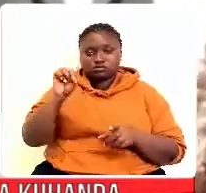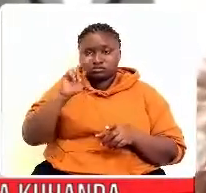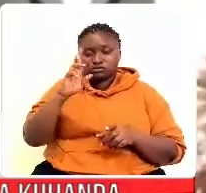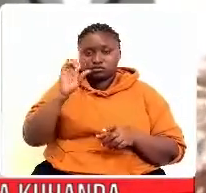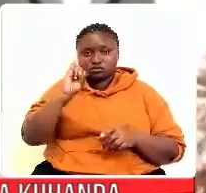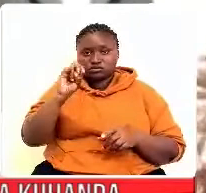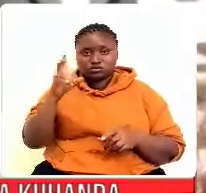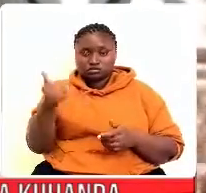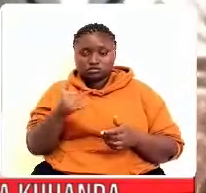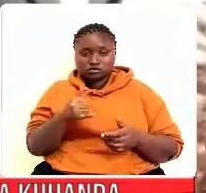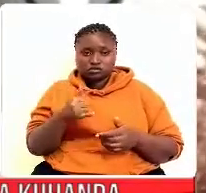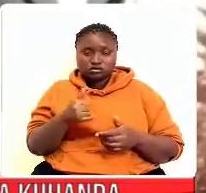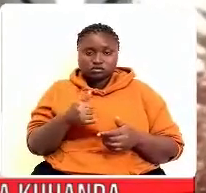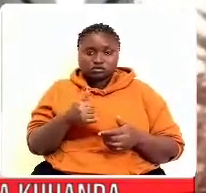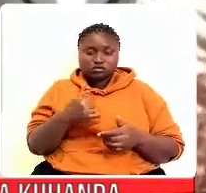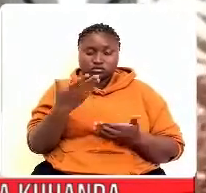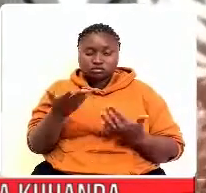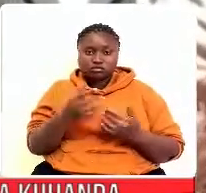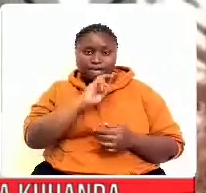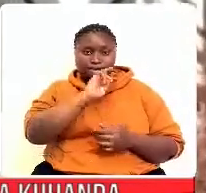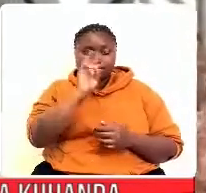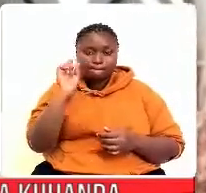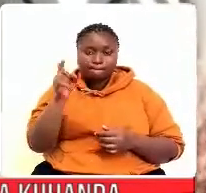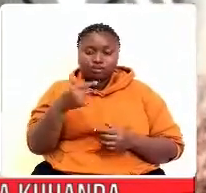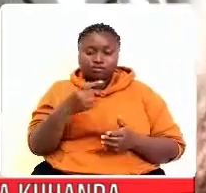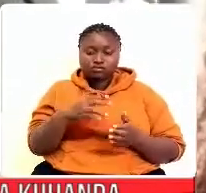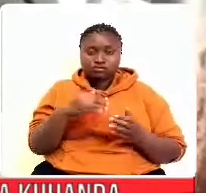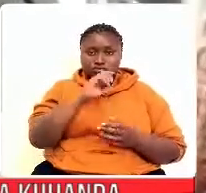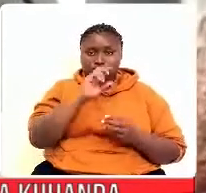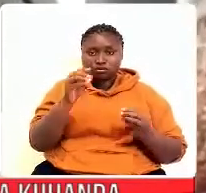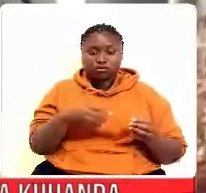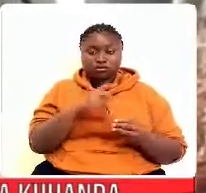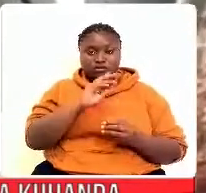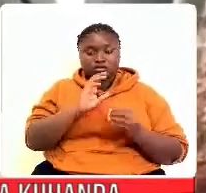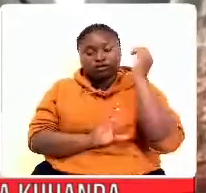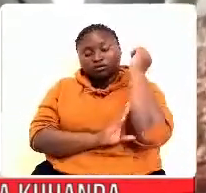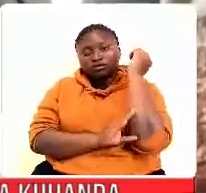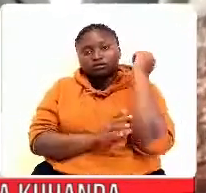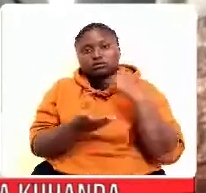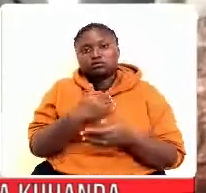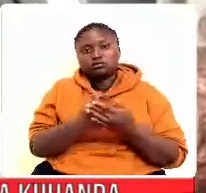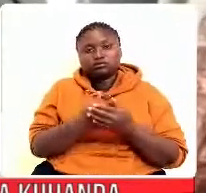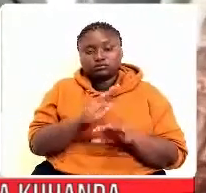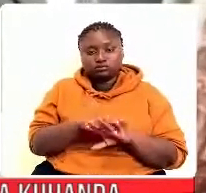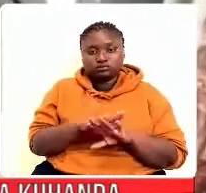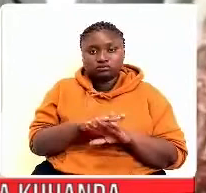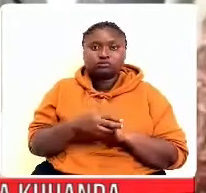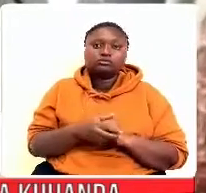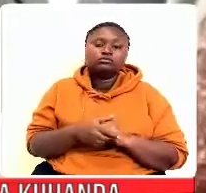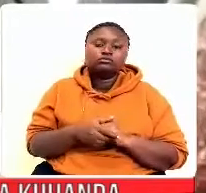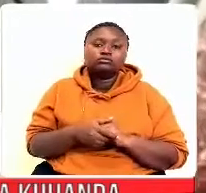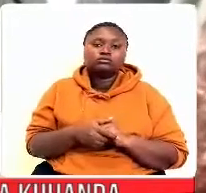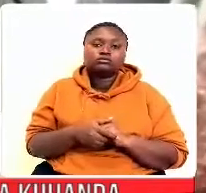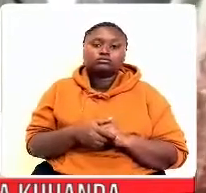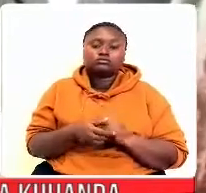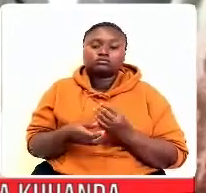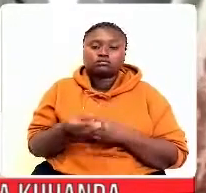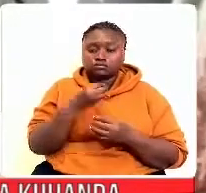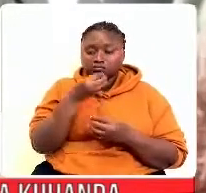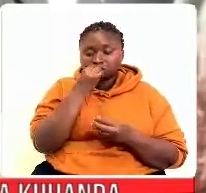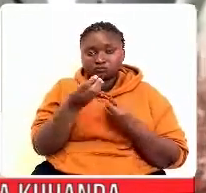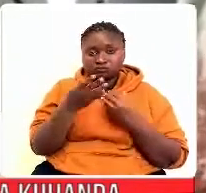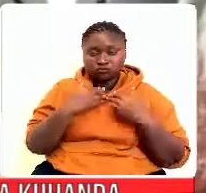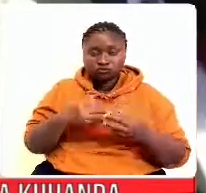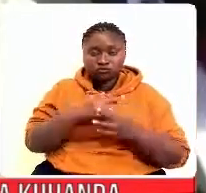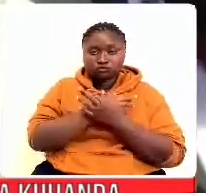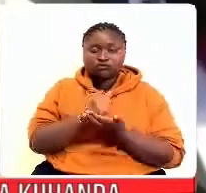bread basket waweze kuchunga nchi na chakula kiwe ni cha gharama ya kuweza mwananchi